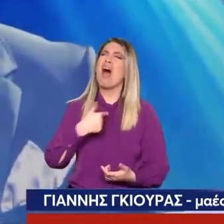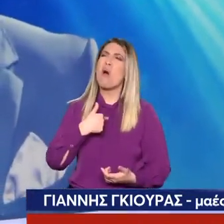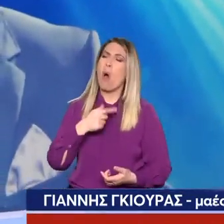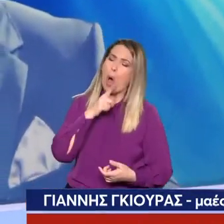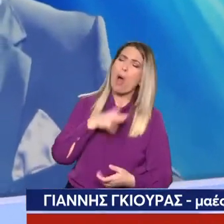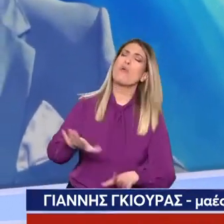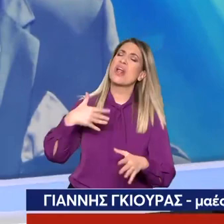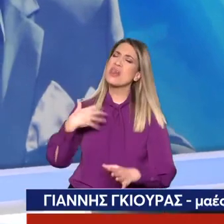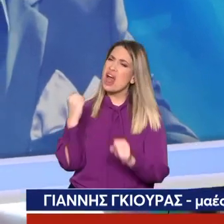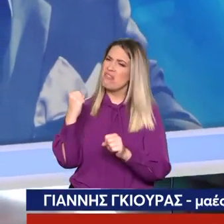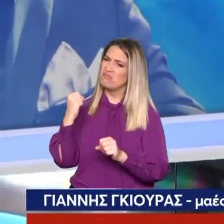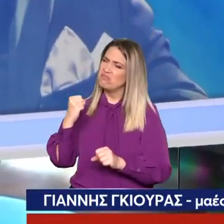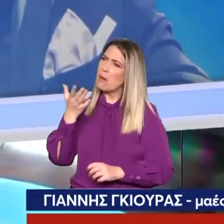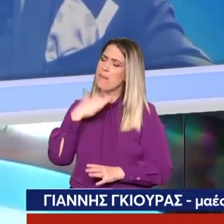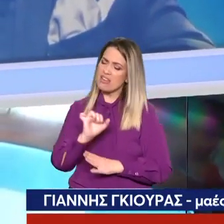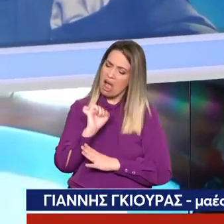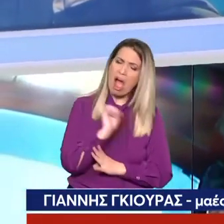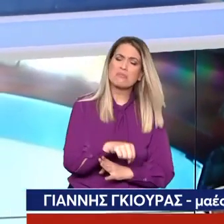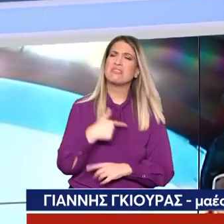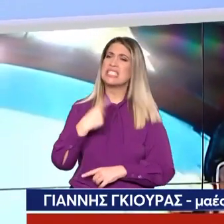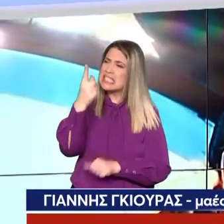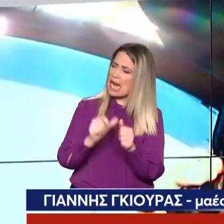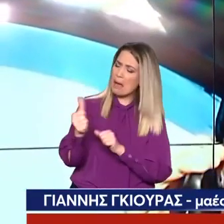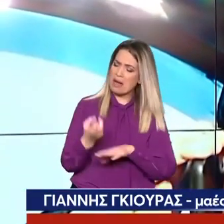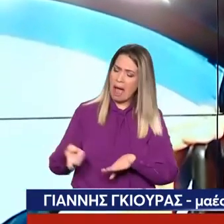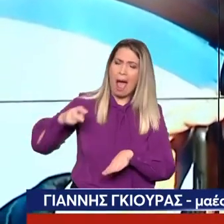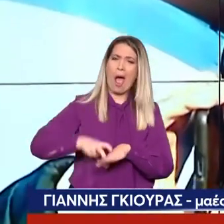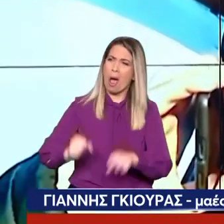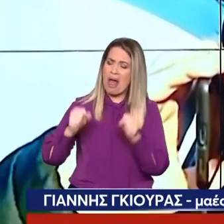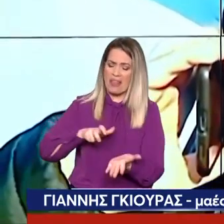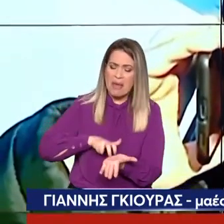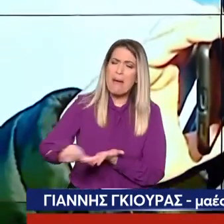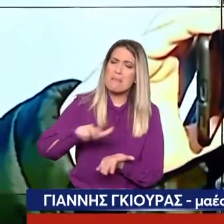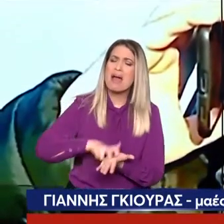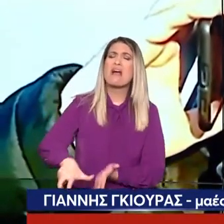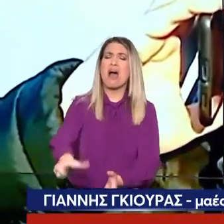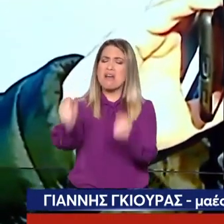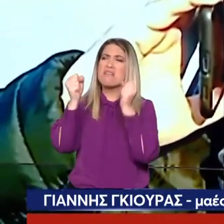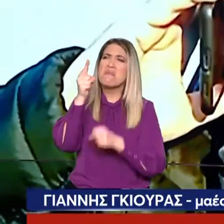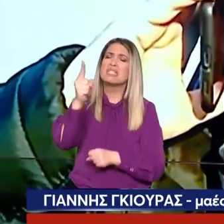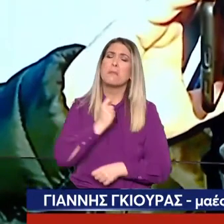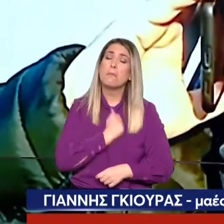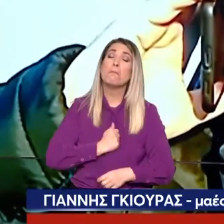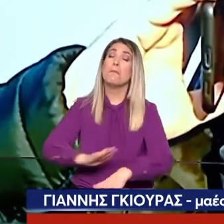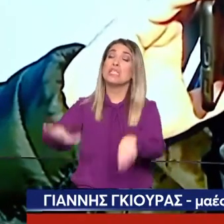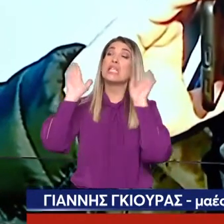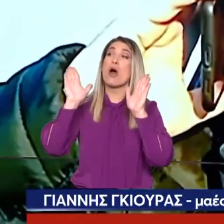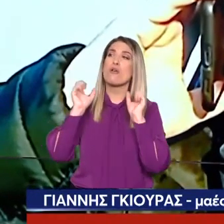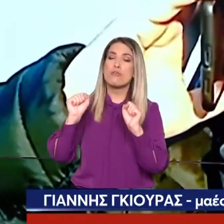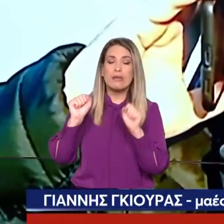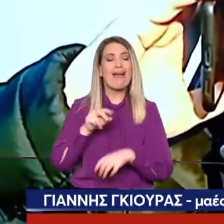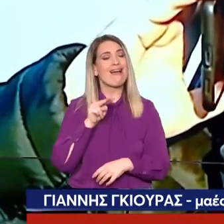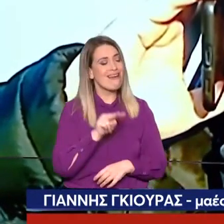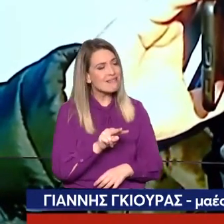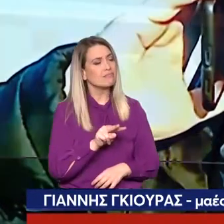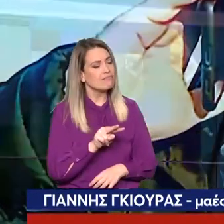το ξεπεράσω, σε ένα μήνα θα σηκωθώ όρθιος, θα περπατάω, μη στεναχωριέσαι για τίποτα. Ήθελα να το